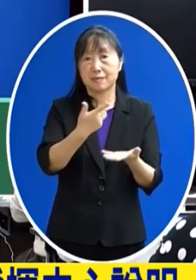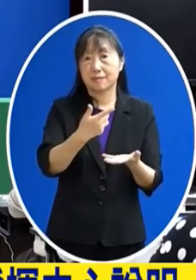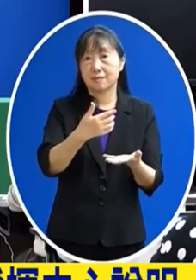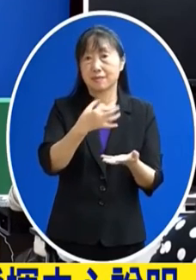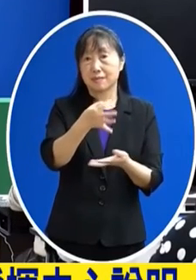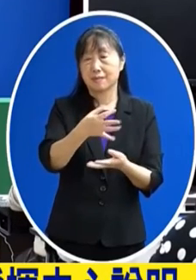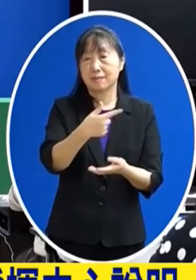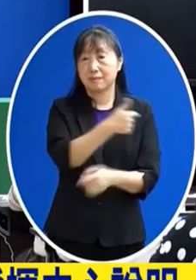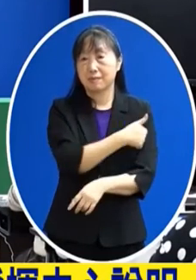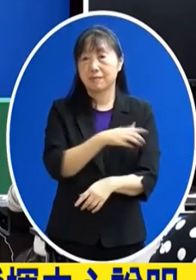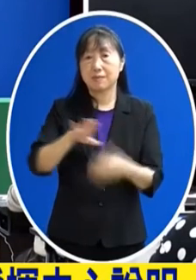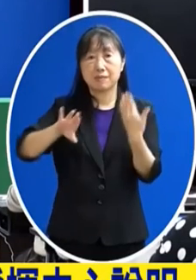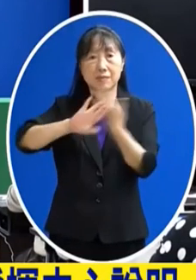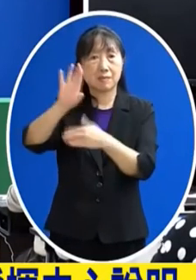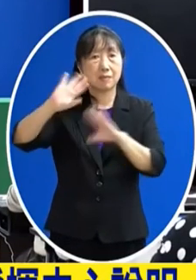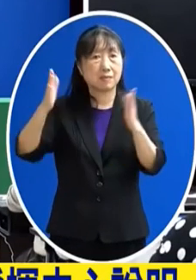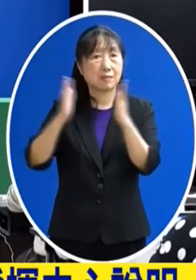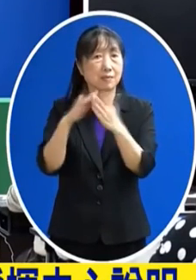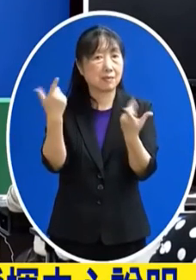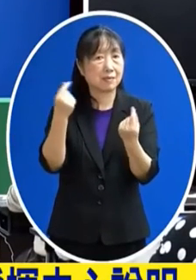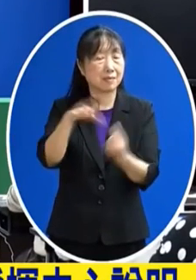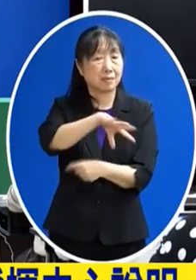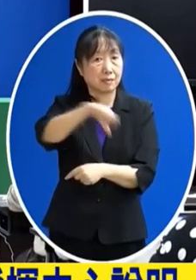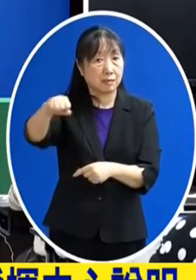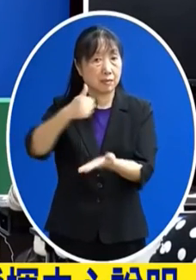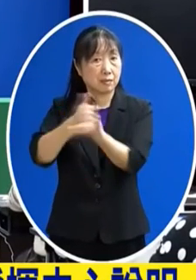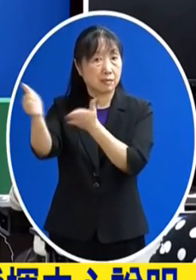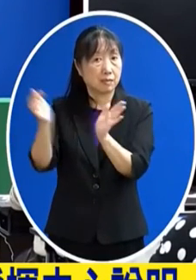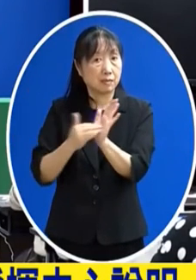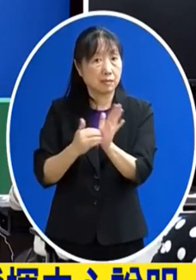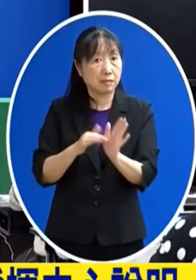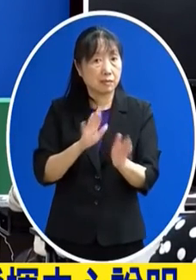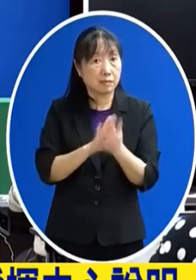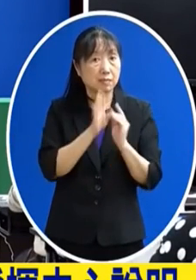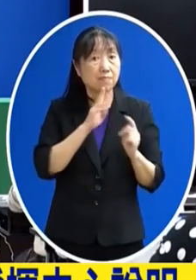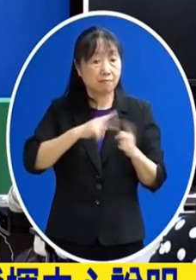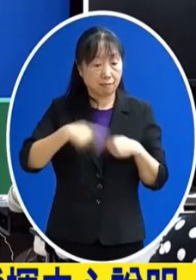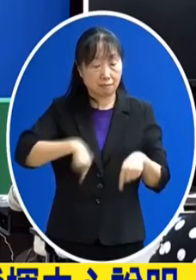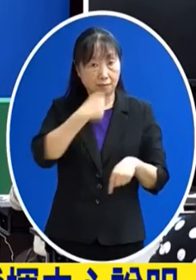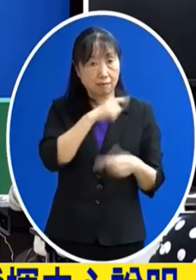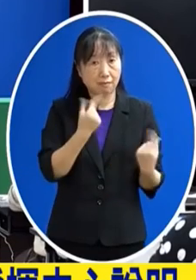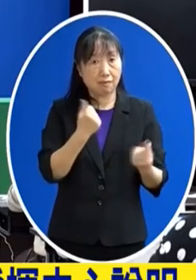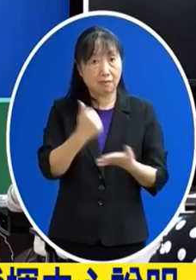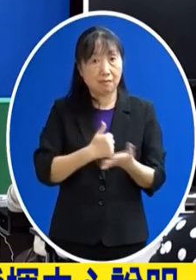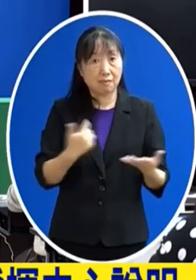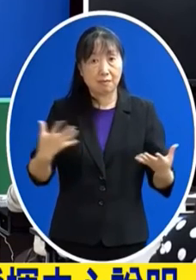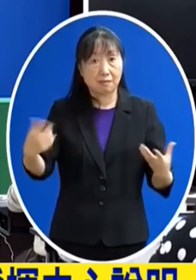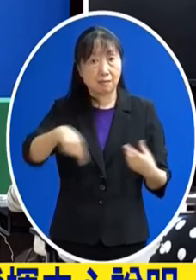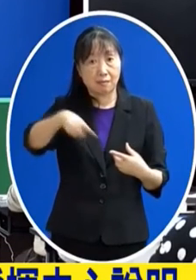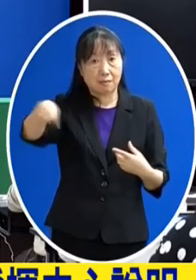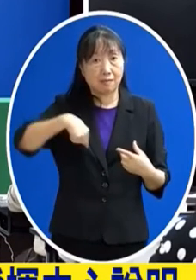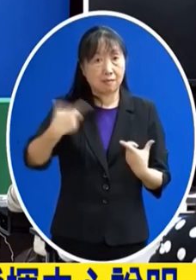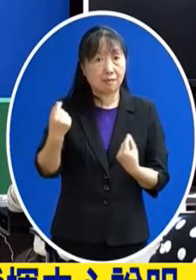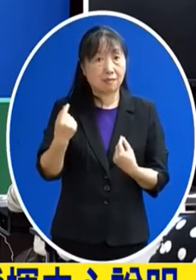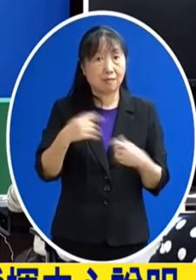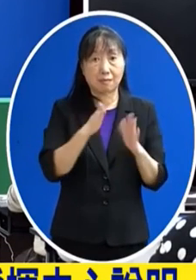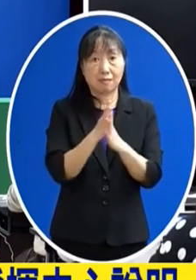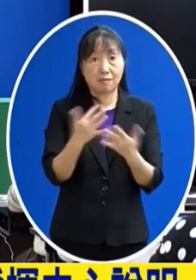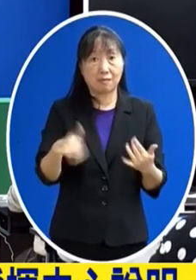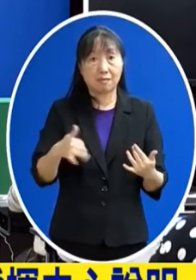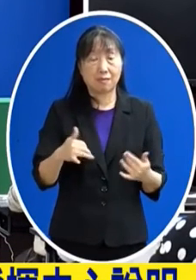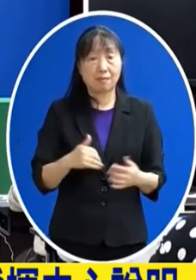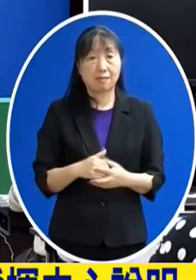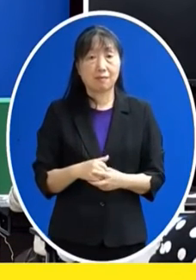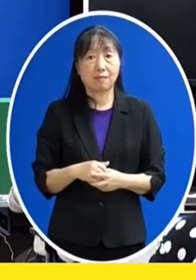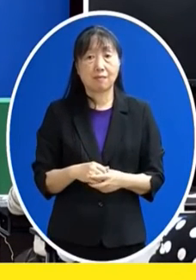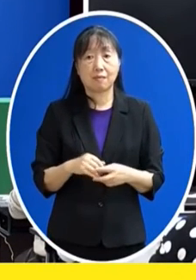在拿到了吗？还是跟台湾一样没有拿到呢？那我们能不能知道说现在是发生，例如说是什么样